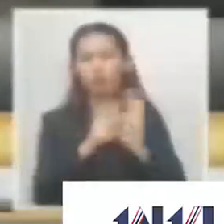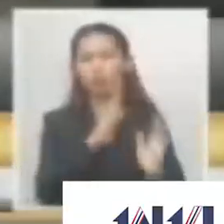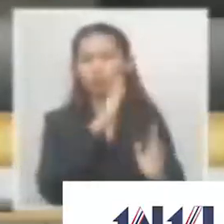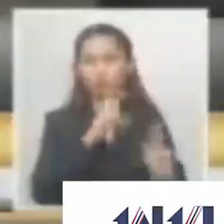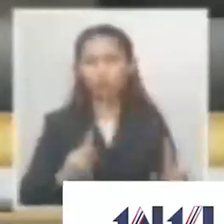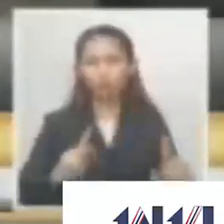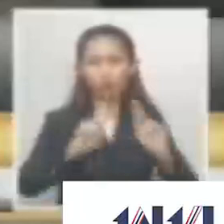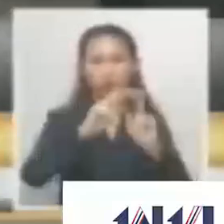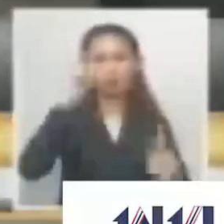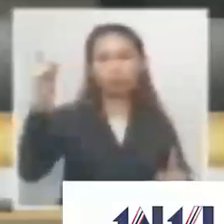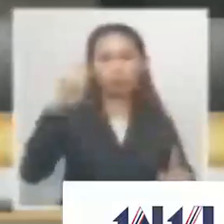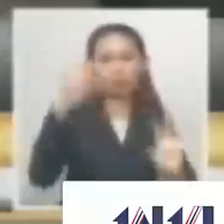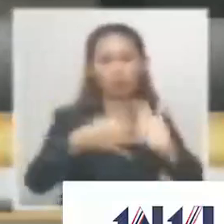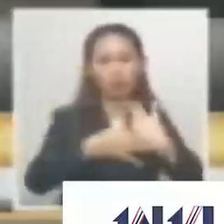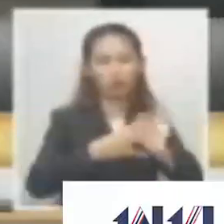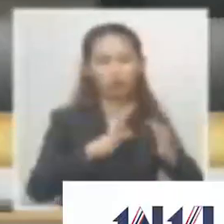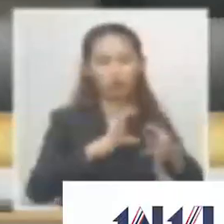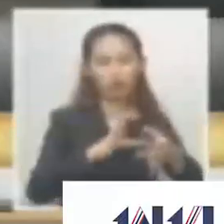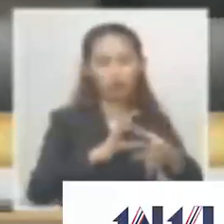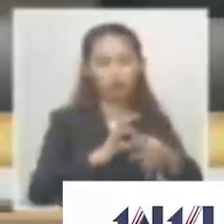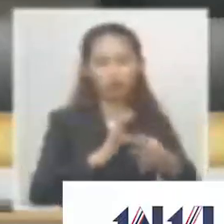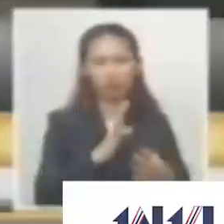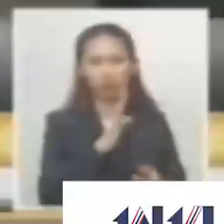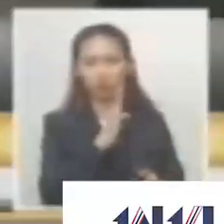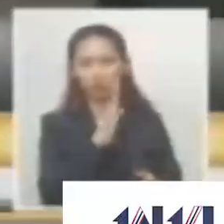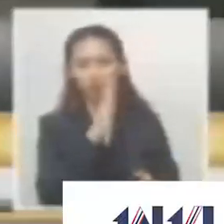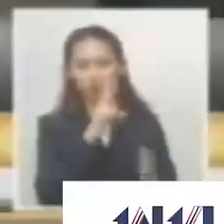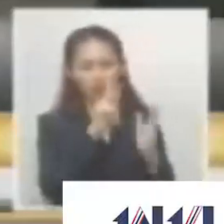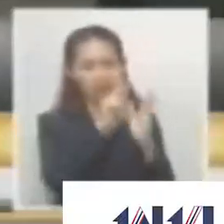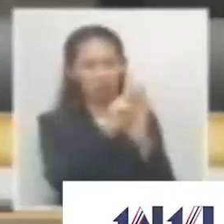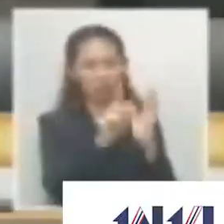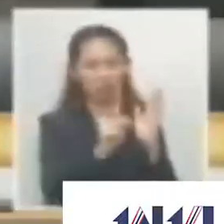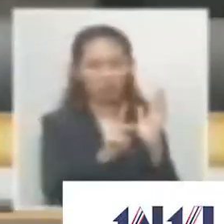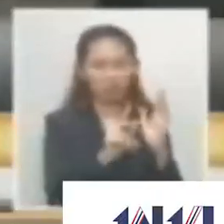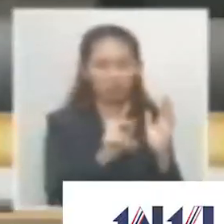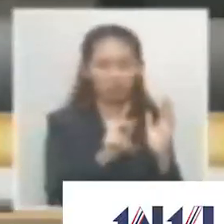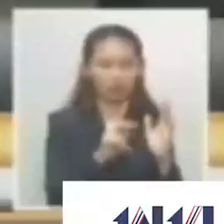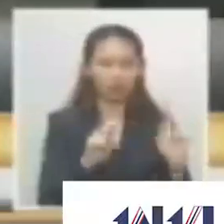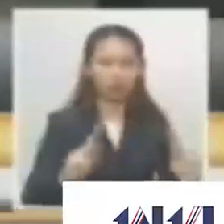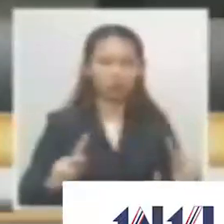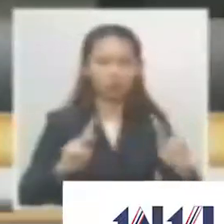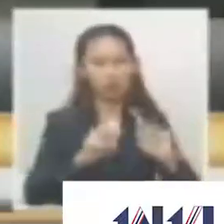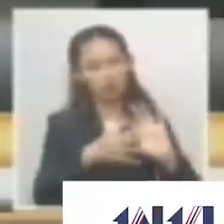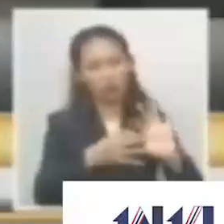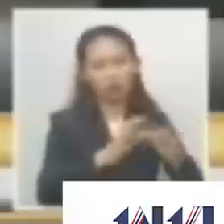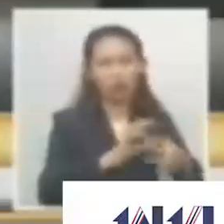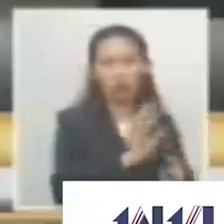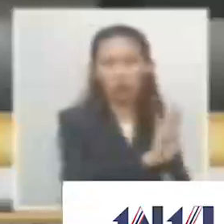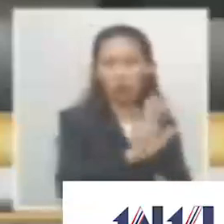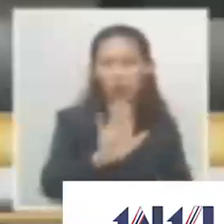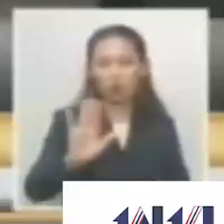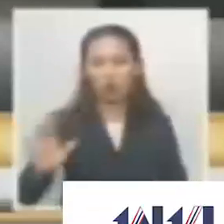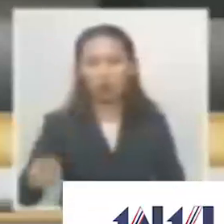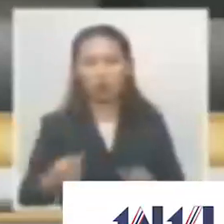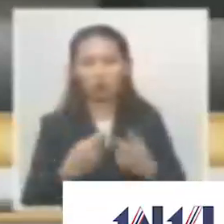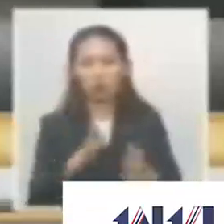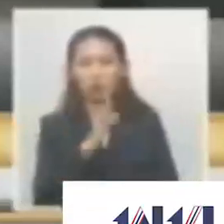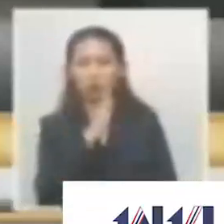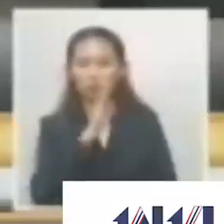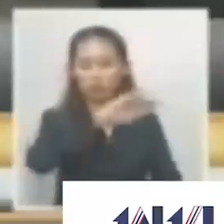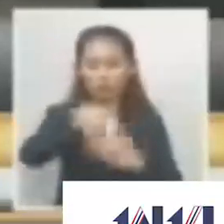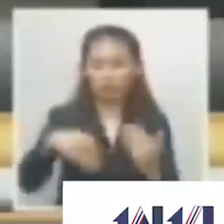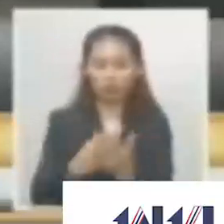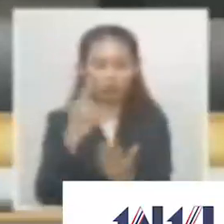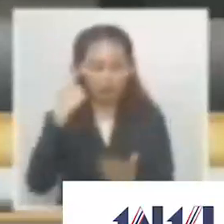ประมาณนะครับเราจะติดกับดักตัวเองกระทรวงใครกระทรวงมันนะครับแต่ถ้าทุกคนรู้ว่าทุกคนเป็นตัวแทนการท่องเที่ยวหมดทุกคนท